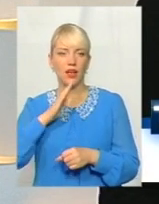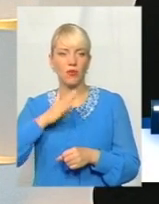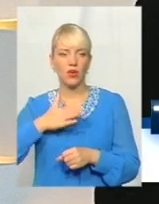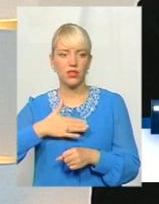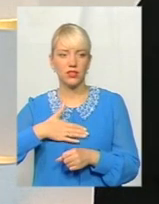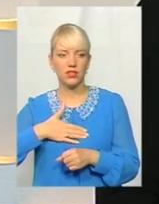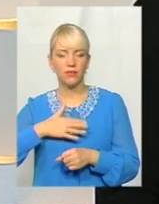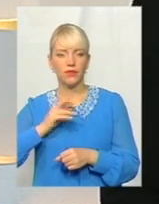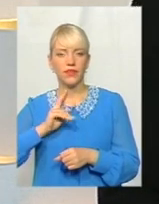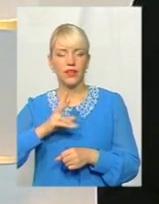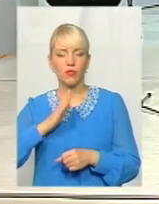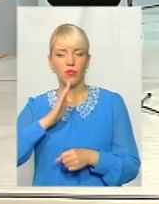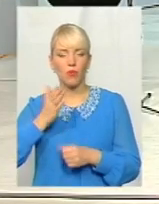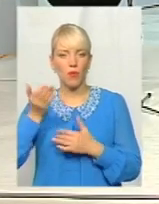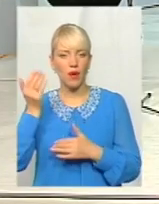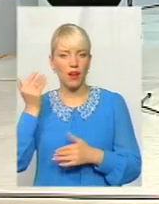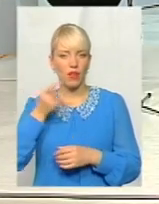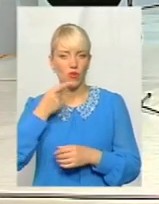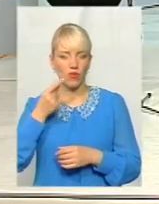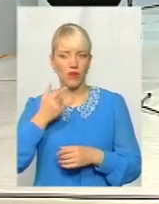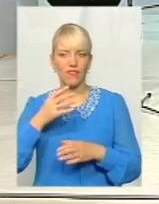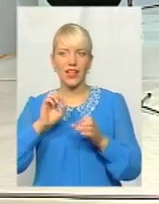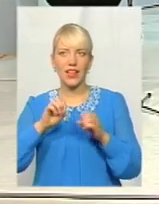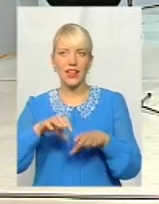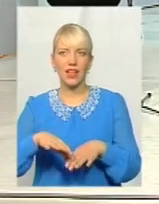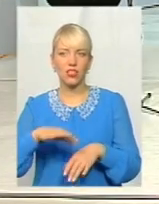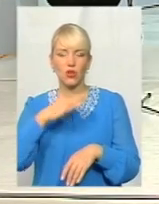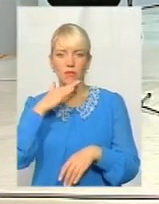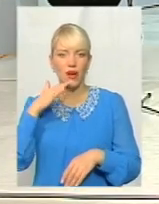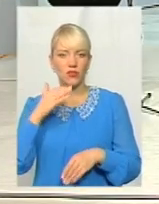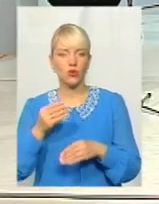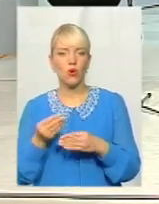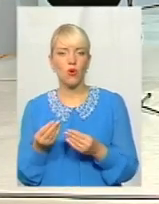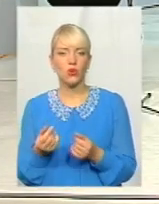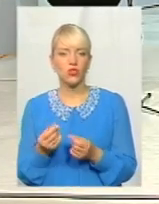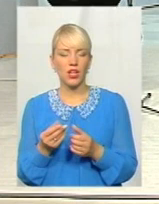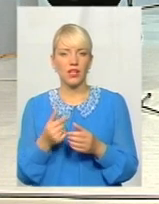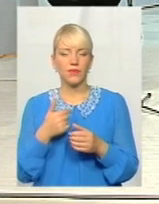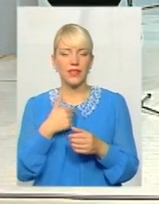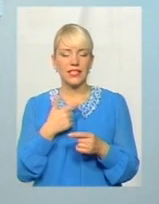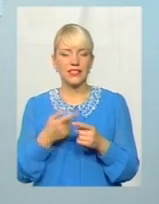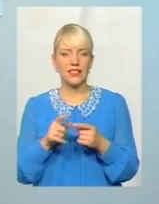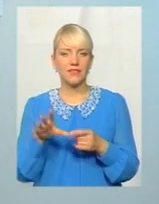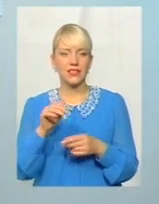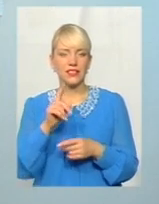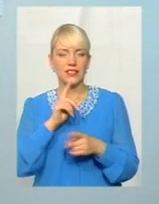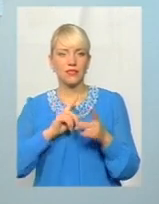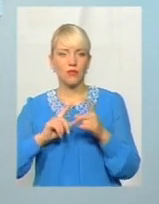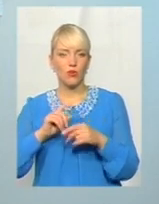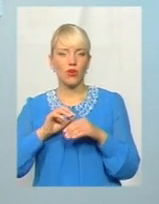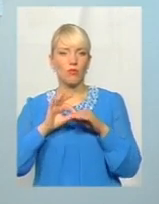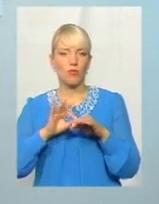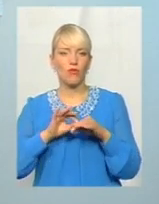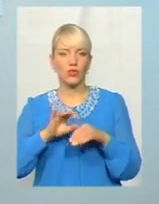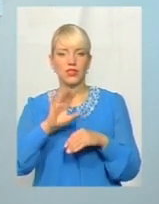як ми попередньо говорили, вкладено дуже багато грошей, тому що я, власне, ці всі збори проходили за мої